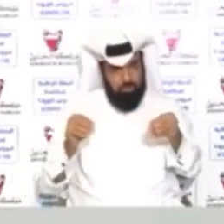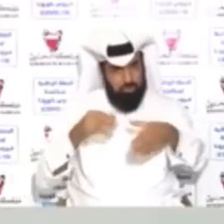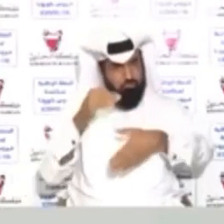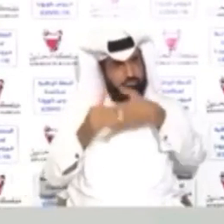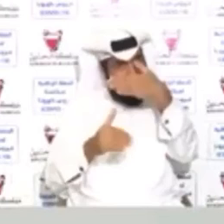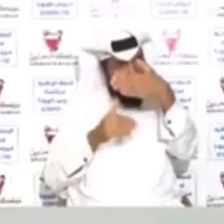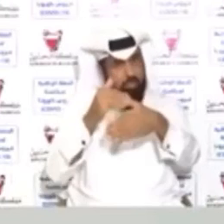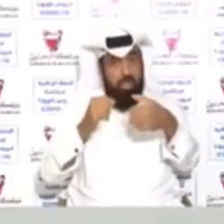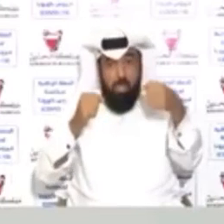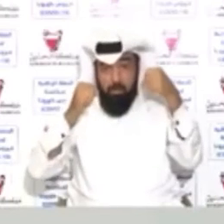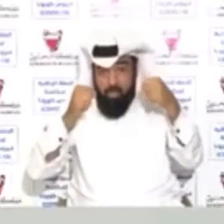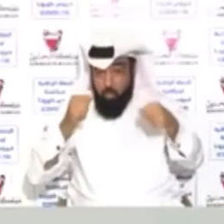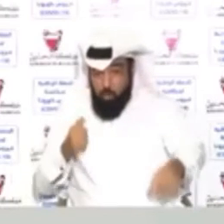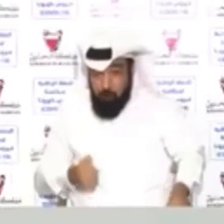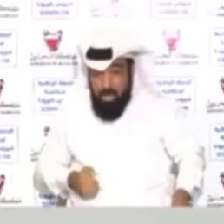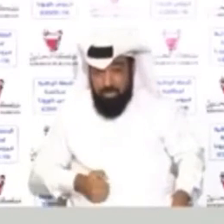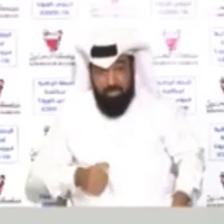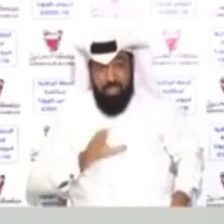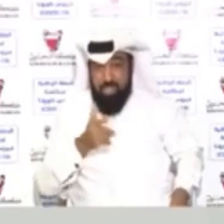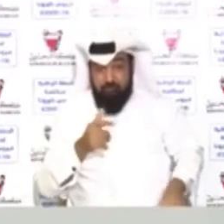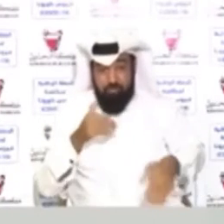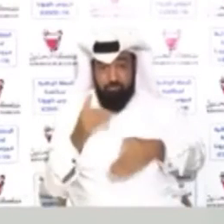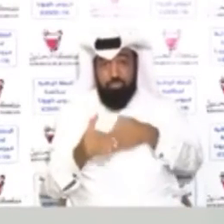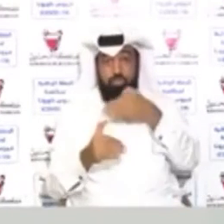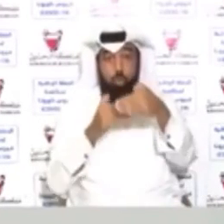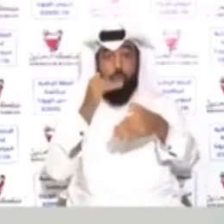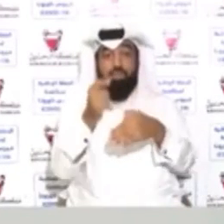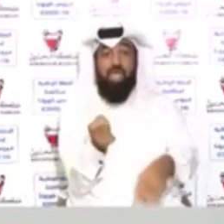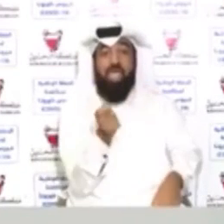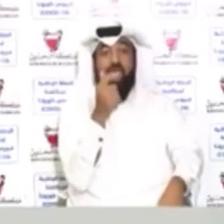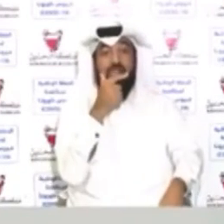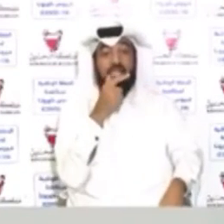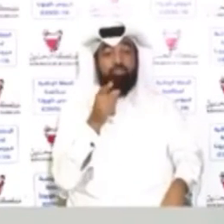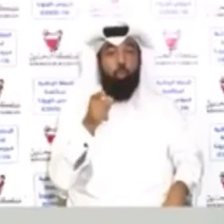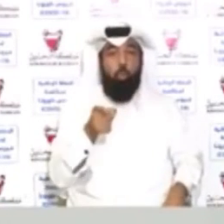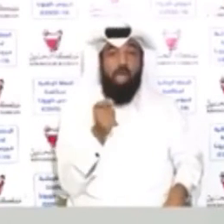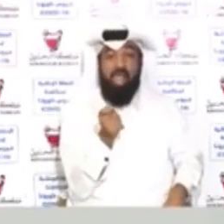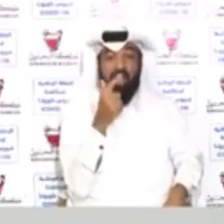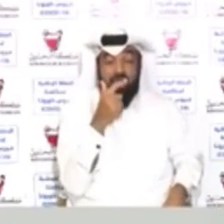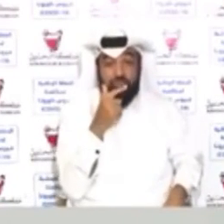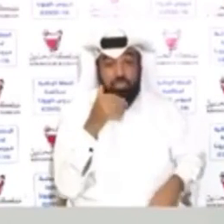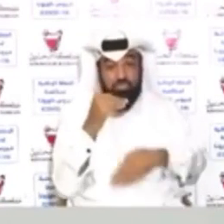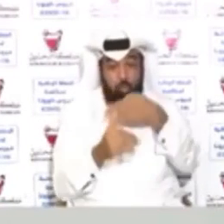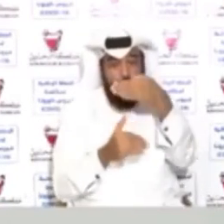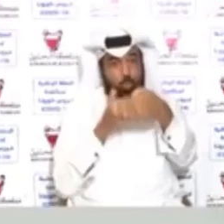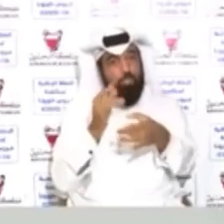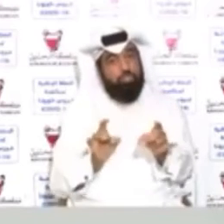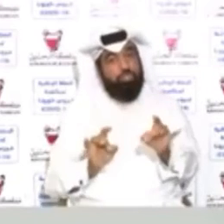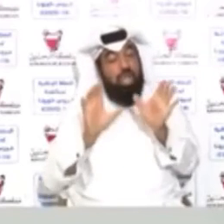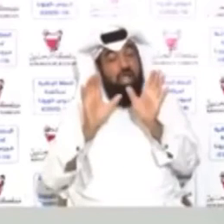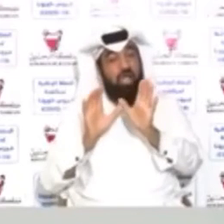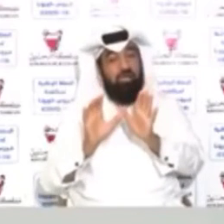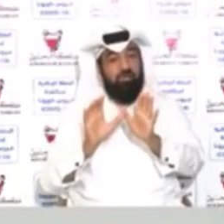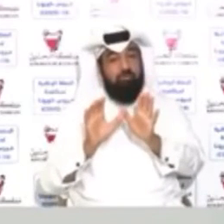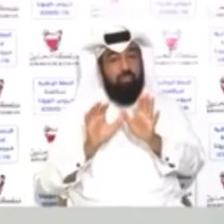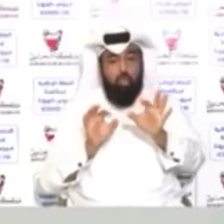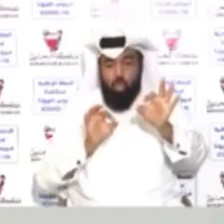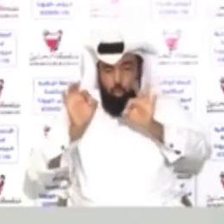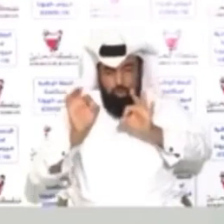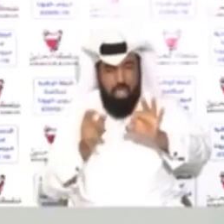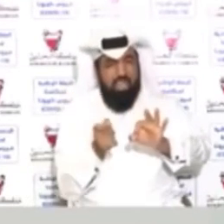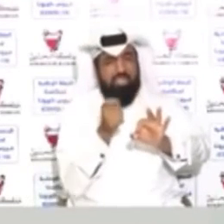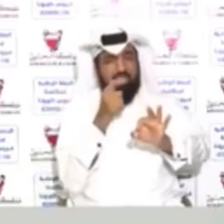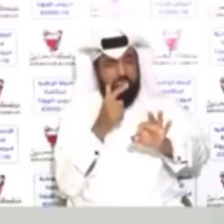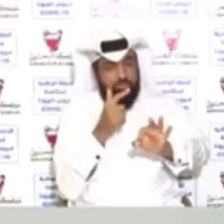قوة البحرين وتقدمها في العلاج، من بداية عامة العلاج أو بداية عامة التعامل مع المرضى كانت الخطة العلاجية مهمة،